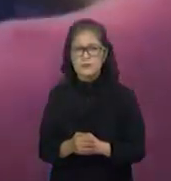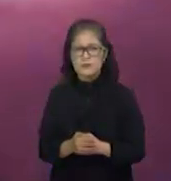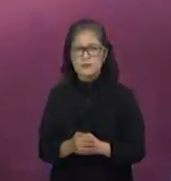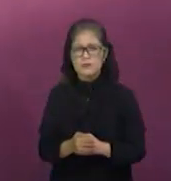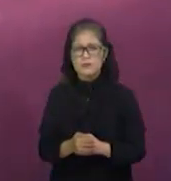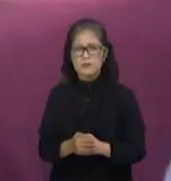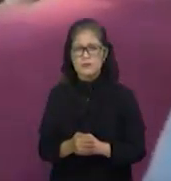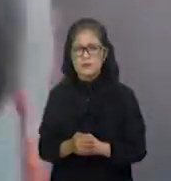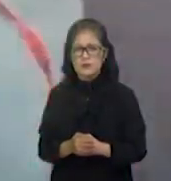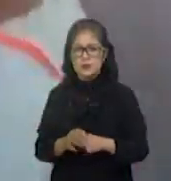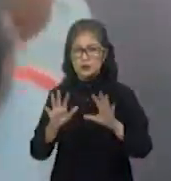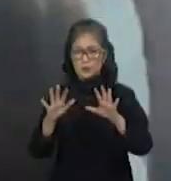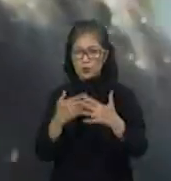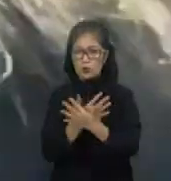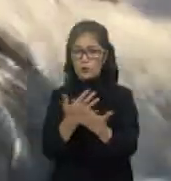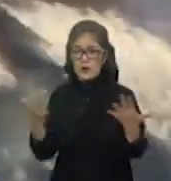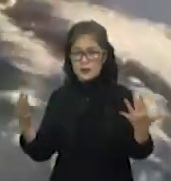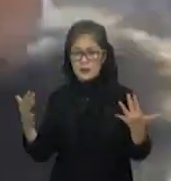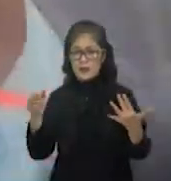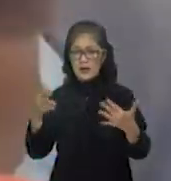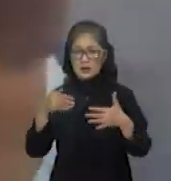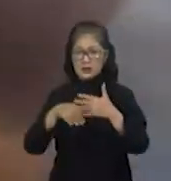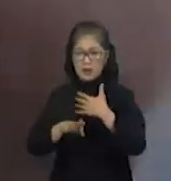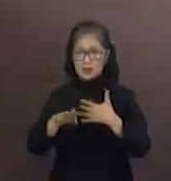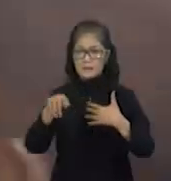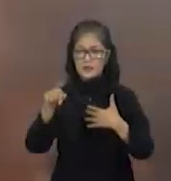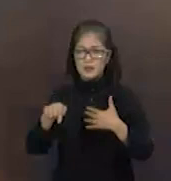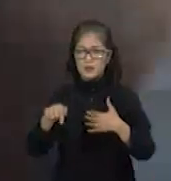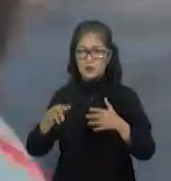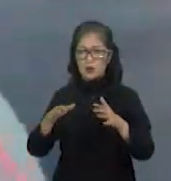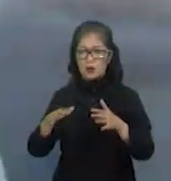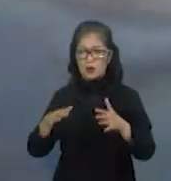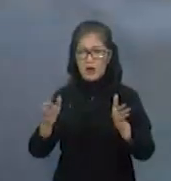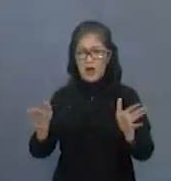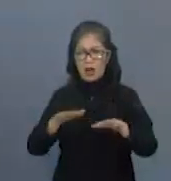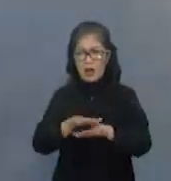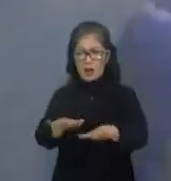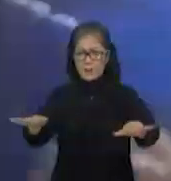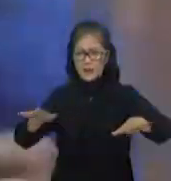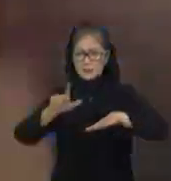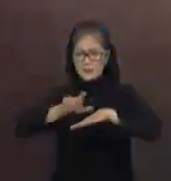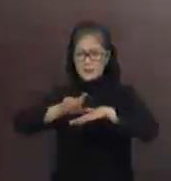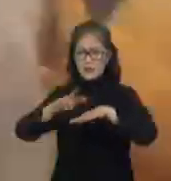Puluhan warga ini merangsek masuk halaman masjid Miftahul Jannah, Kecamatan Kesambi, Kota Cirebon, Jawa Barat.